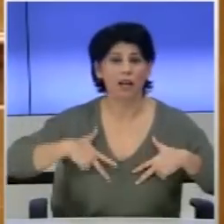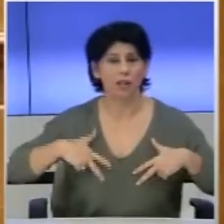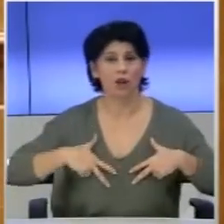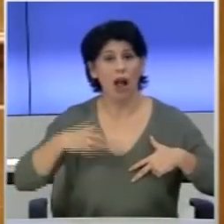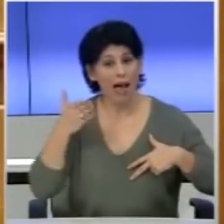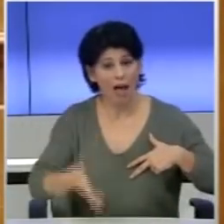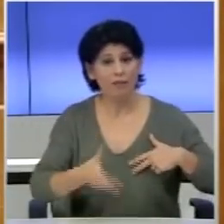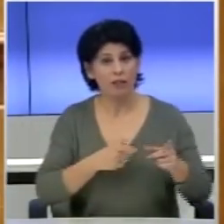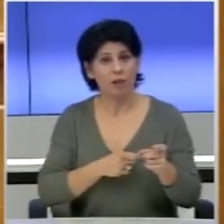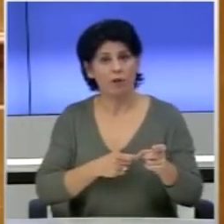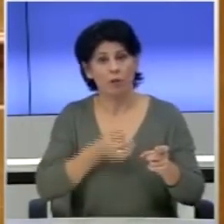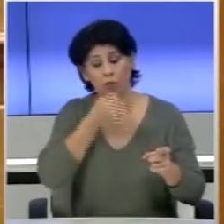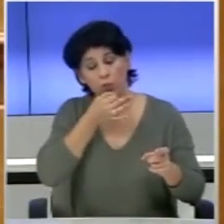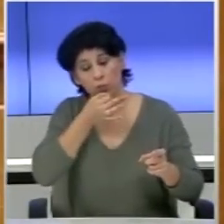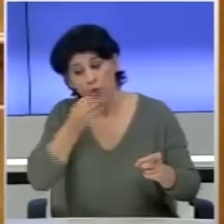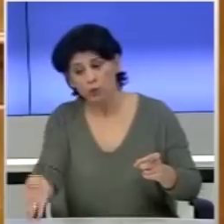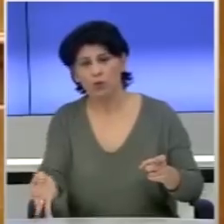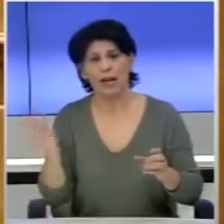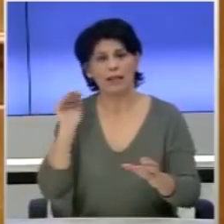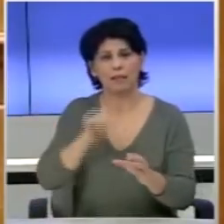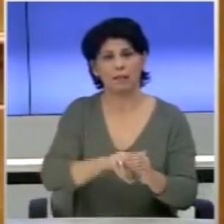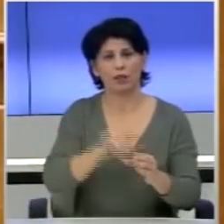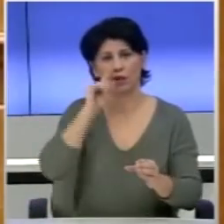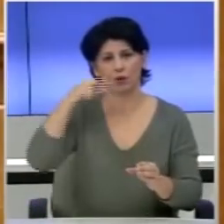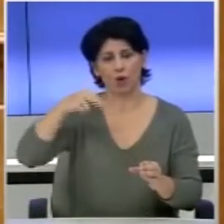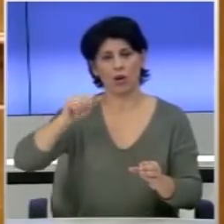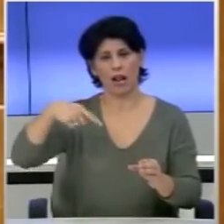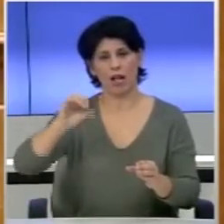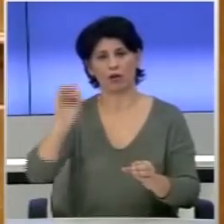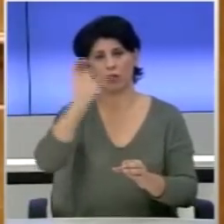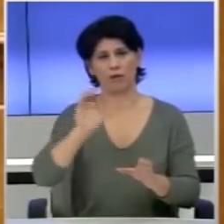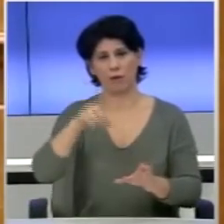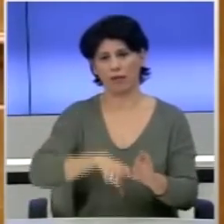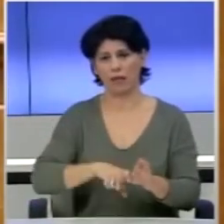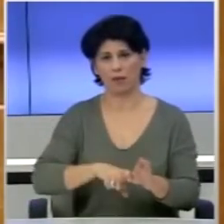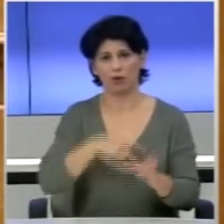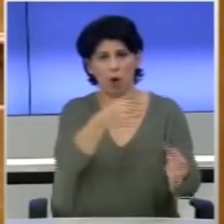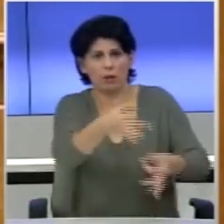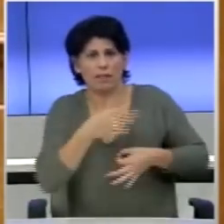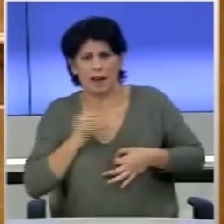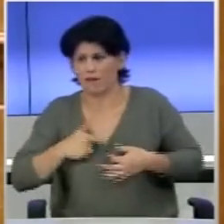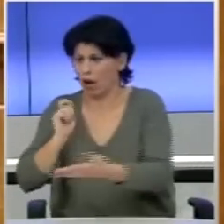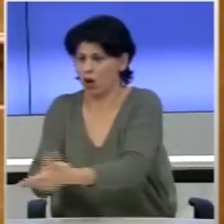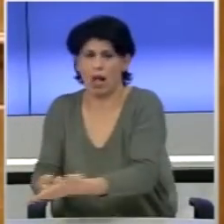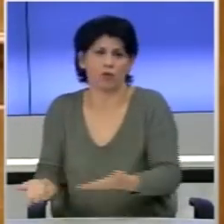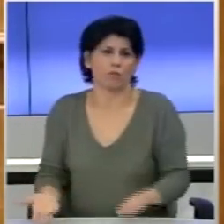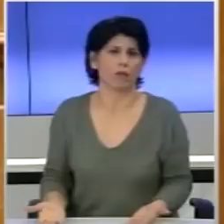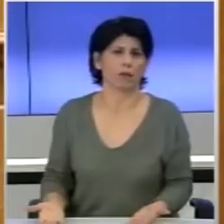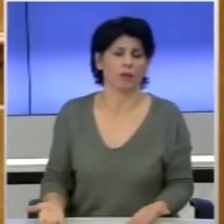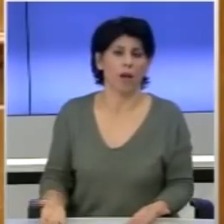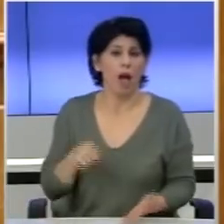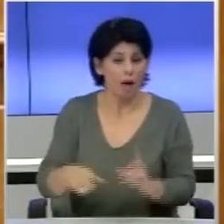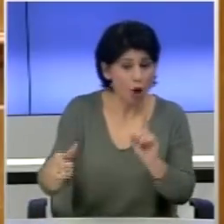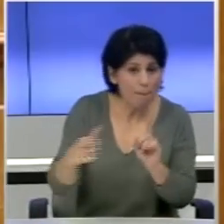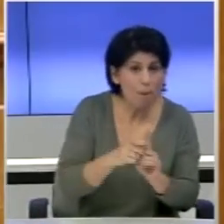αλλά αυτά που υπαγορεύει η συμμετοχή στο ΝΑΤΟ και την Ευρωπαϊκή Ένωση? Είναι ή δεν είναι απομόνωση